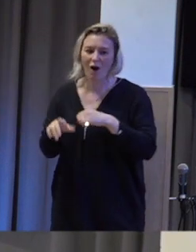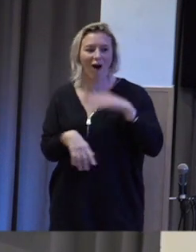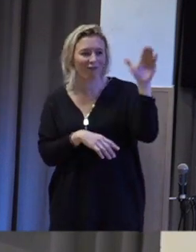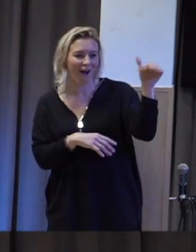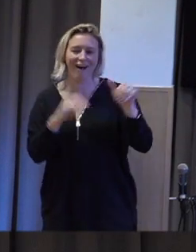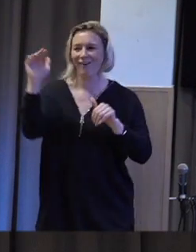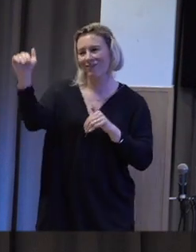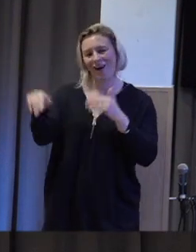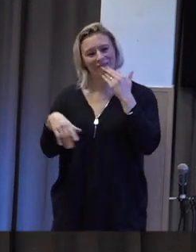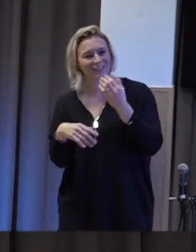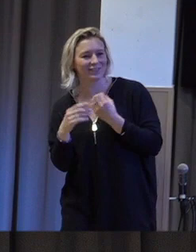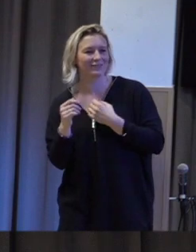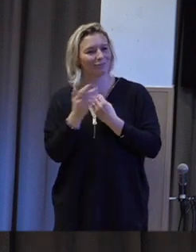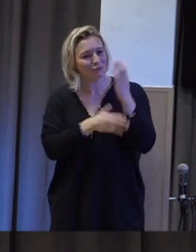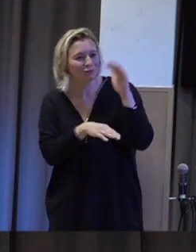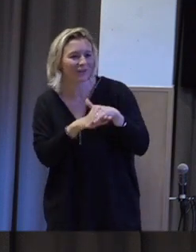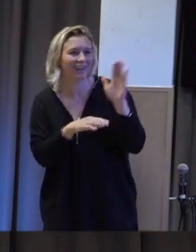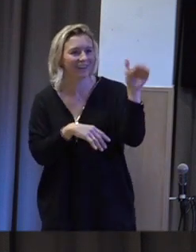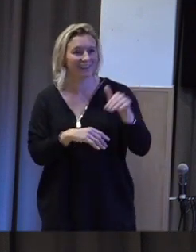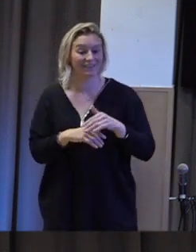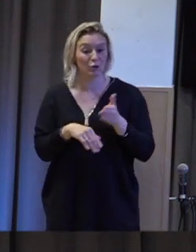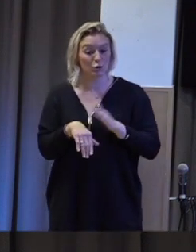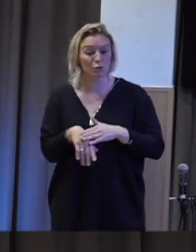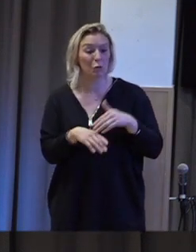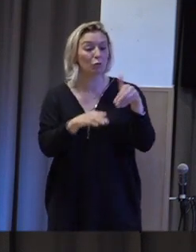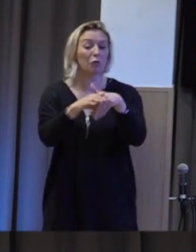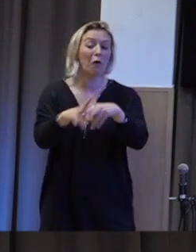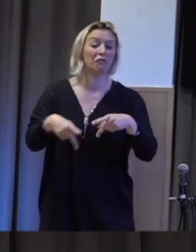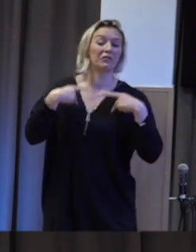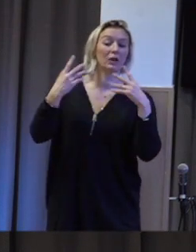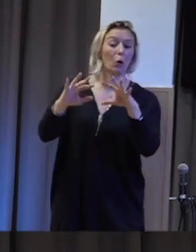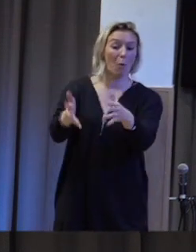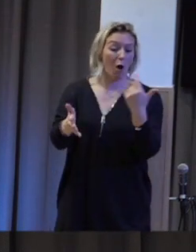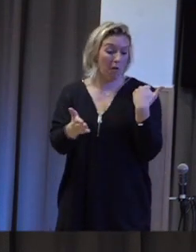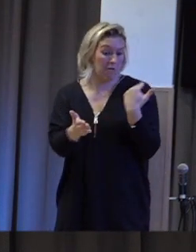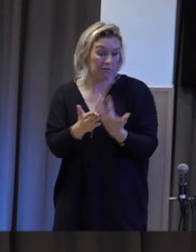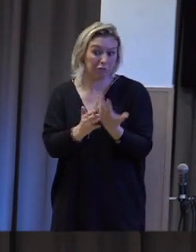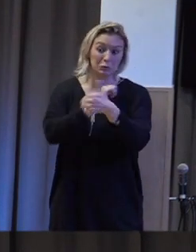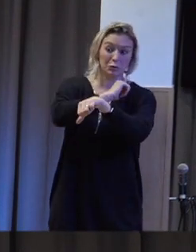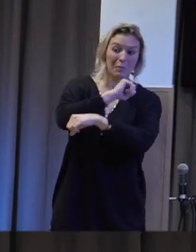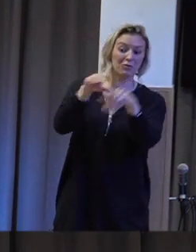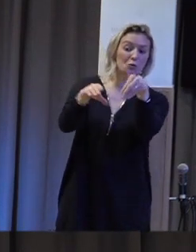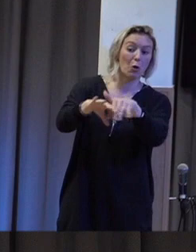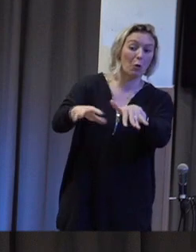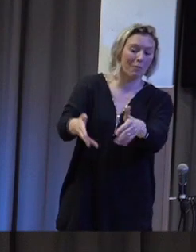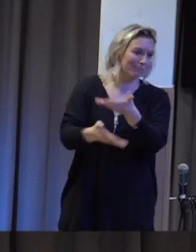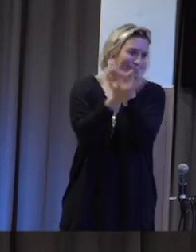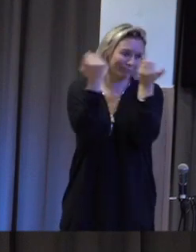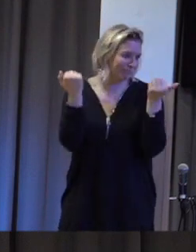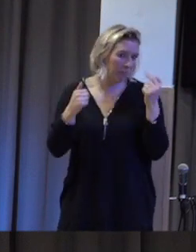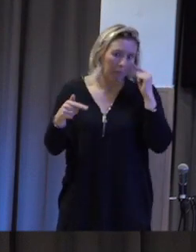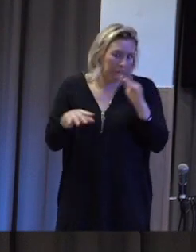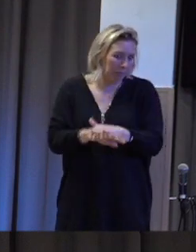revoir ma sœur. On ne sait même pas comment vit notre frère et notre sœur dans la semaine. Je me rappelle avant,